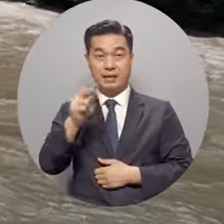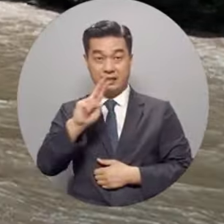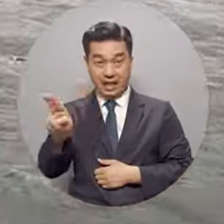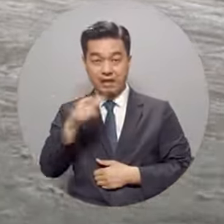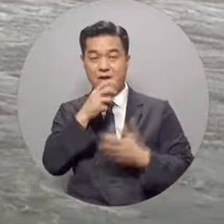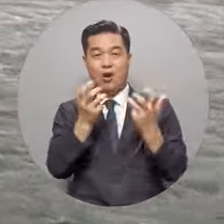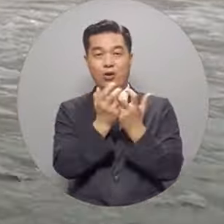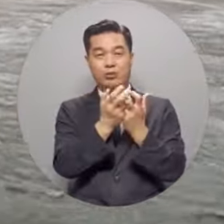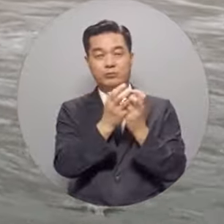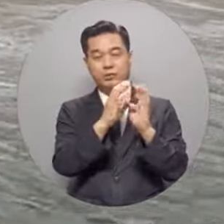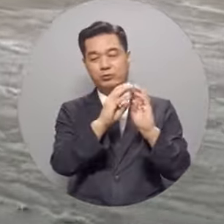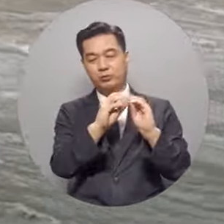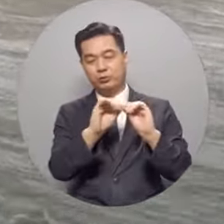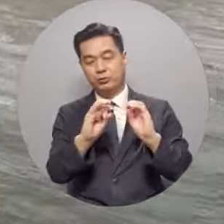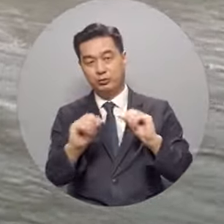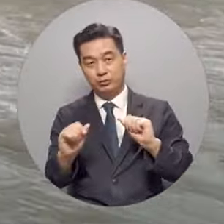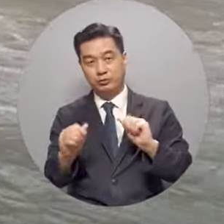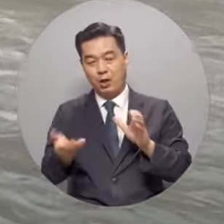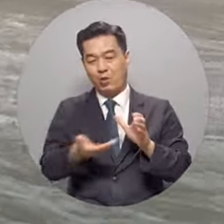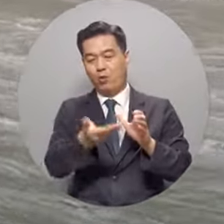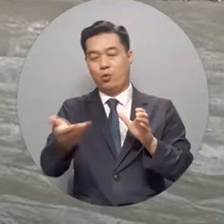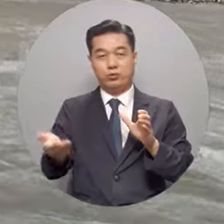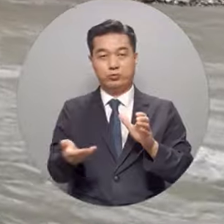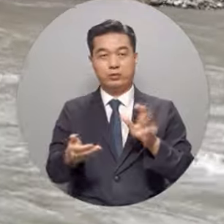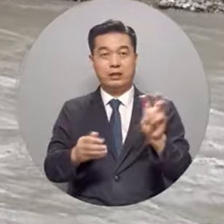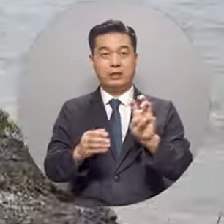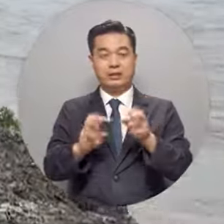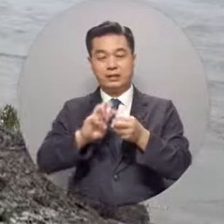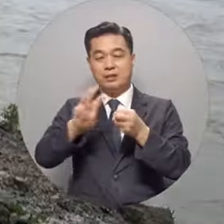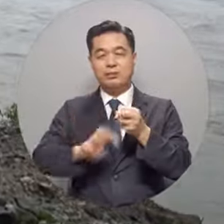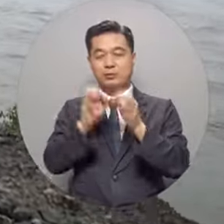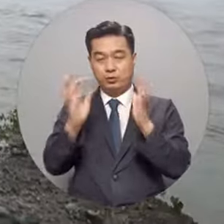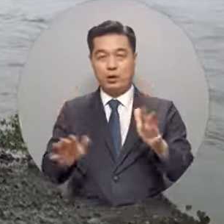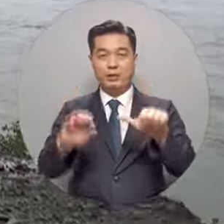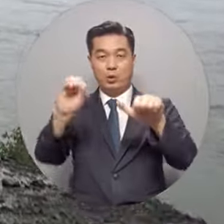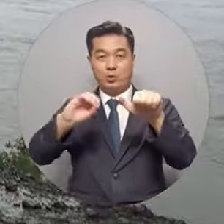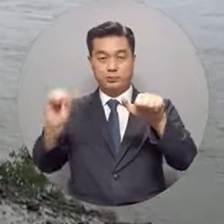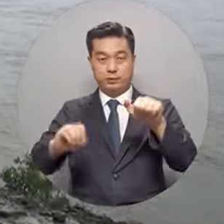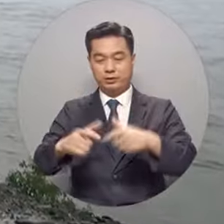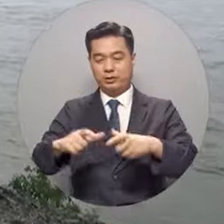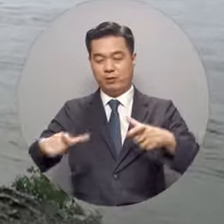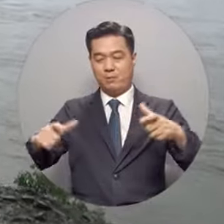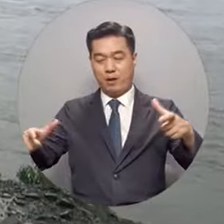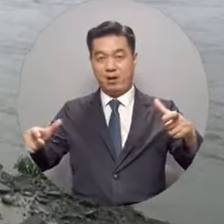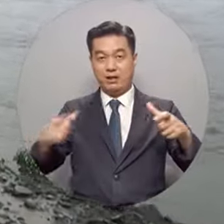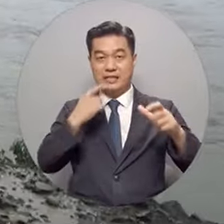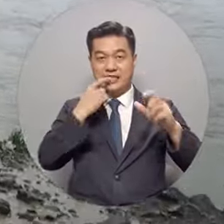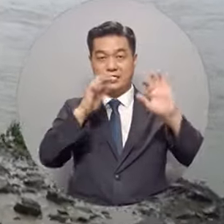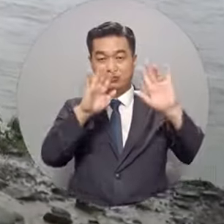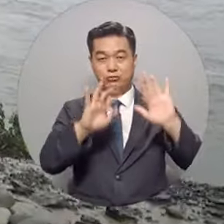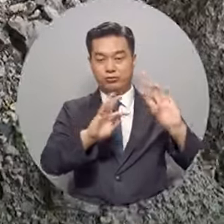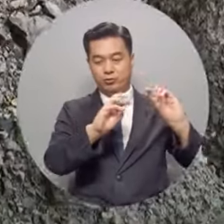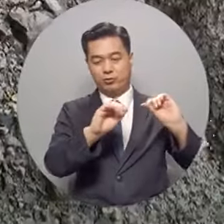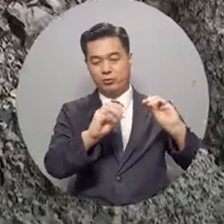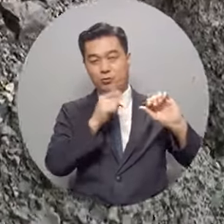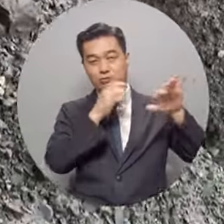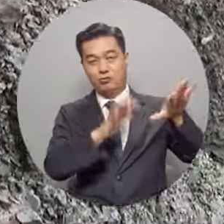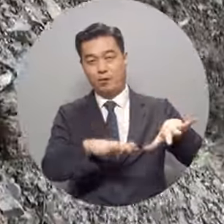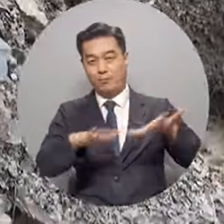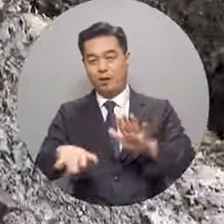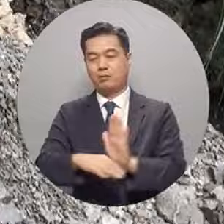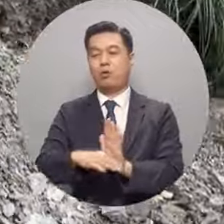빙하 호수도 30년 새 50%나 증가했습니다. 눈 녹은 물이 넘치기도 해 하류 지역엔 홍수가